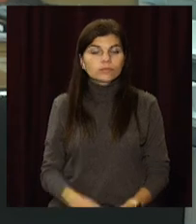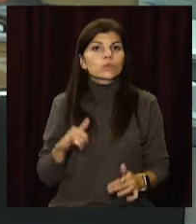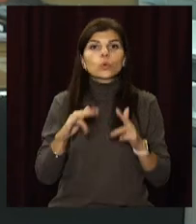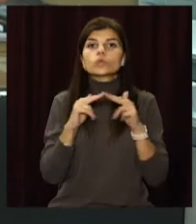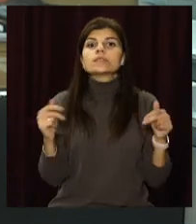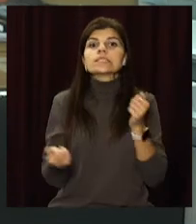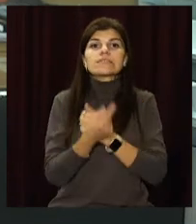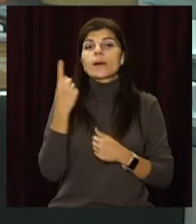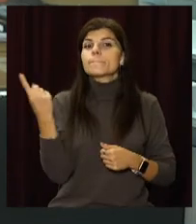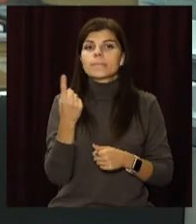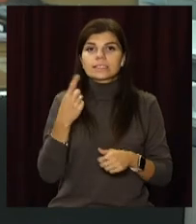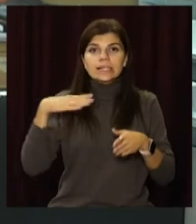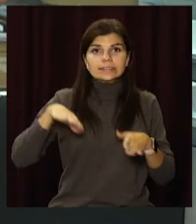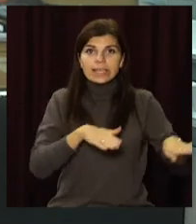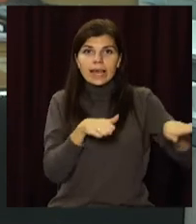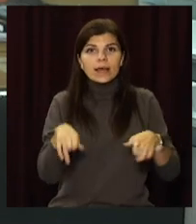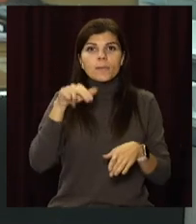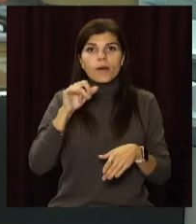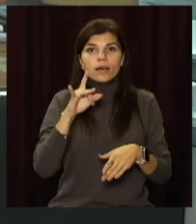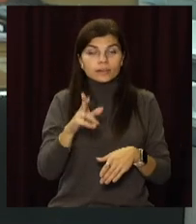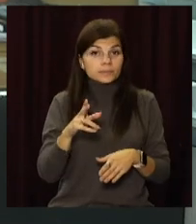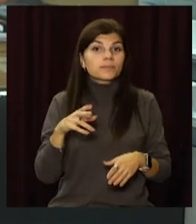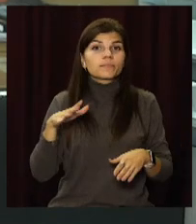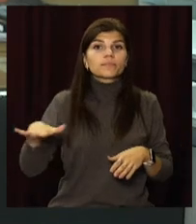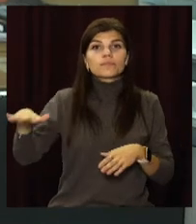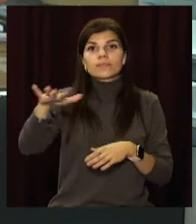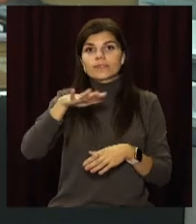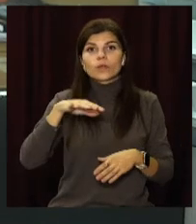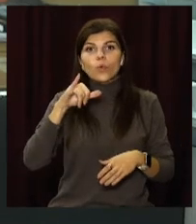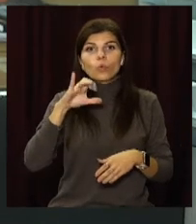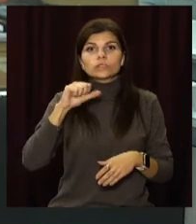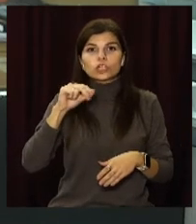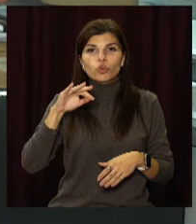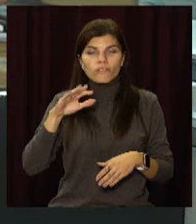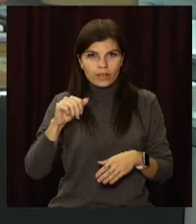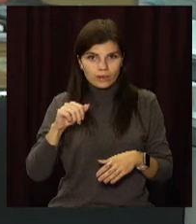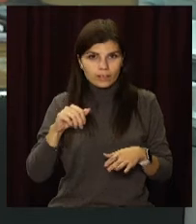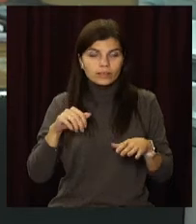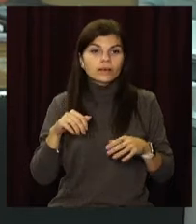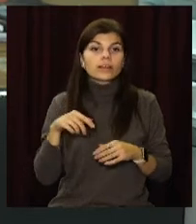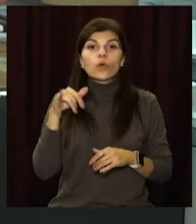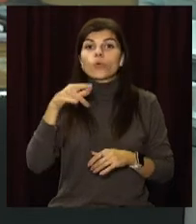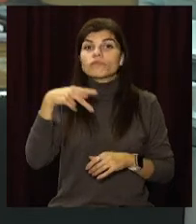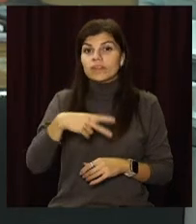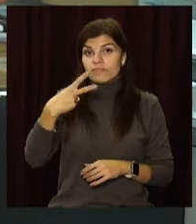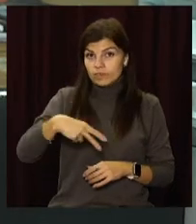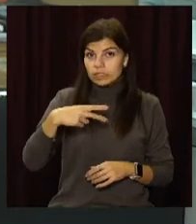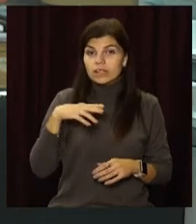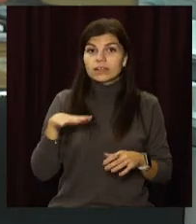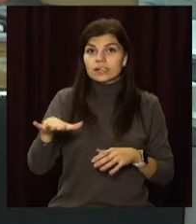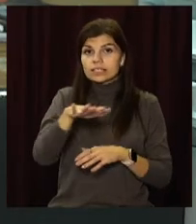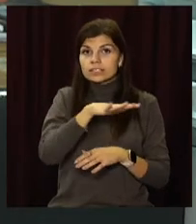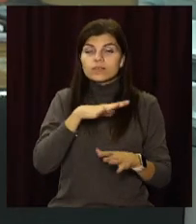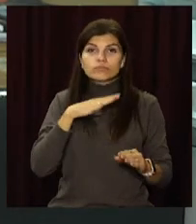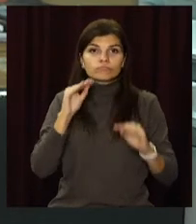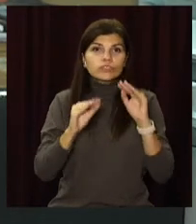У Дніпрі з'явиться перший скейт-парк. Його будують у сквері Олександра Усачова індустріального району. У 2020-му у сквері